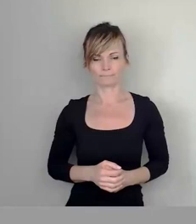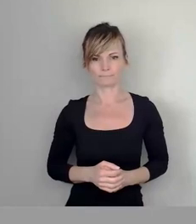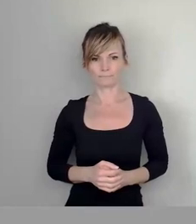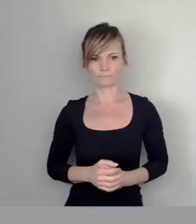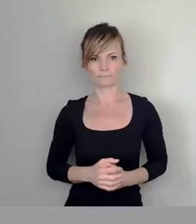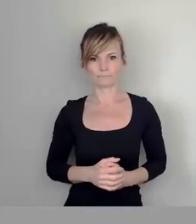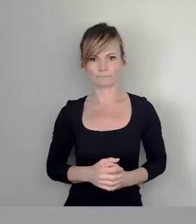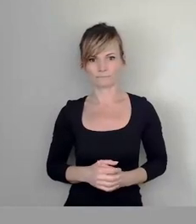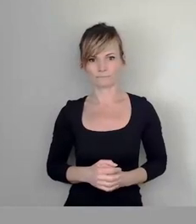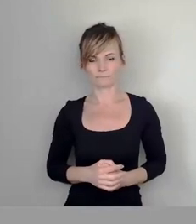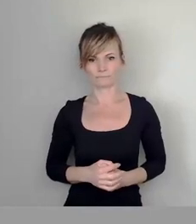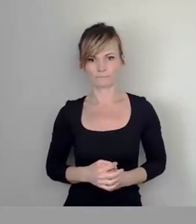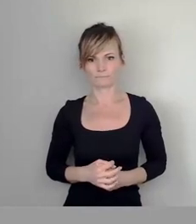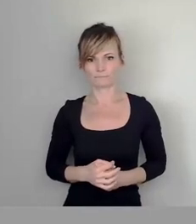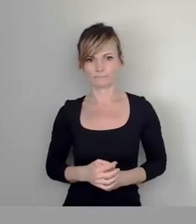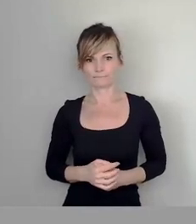Vielen Dank.